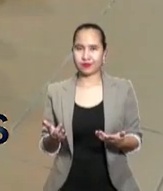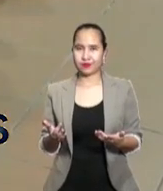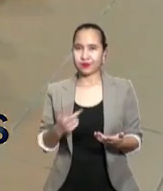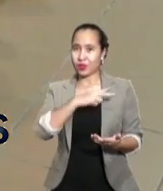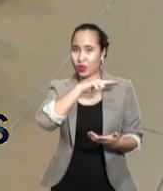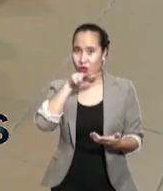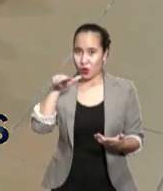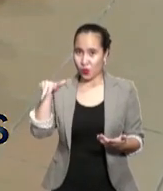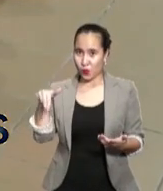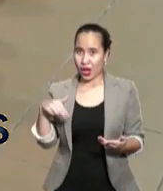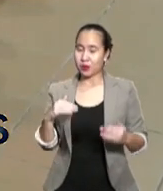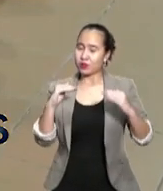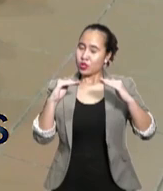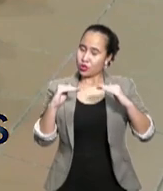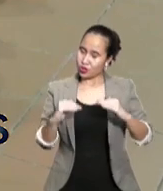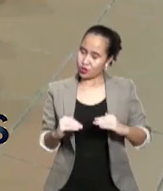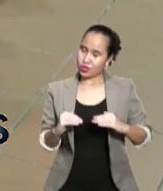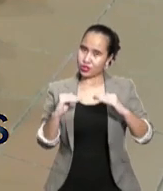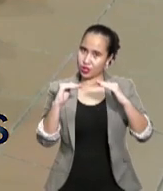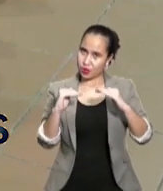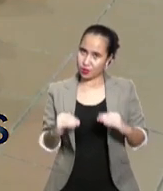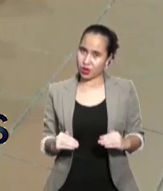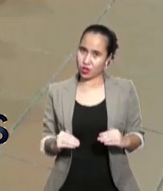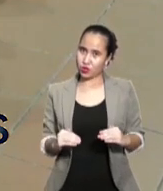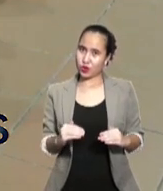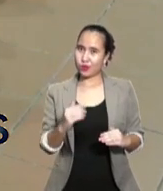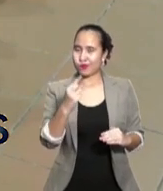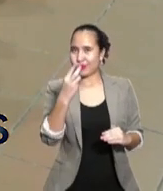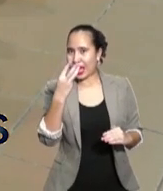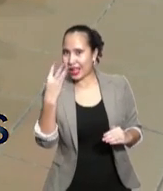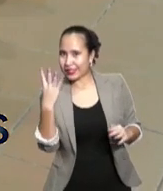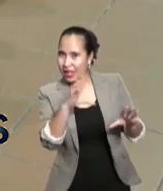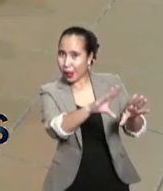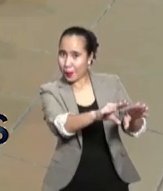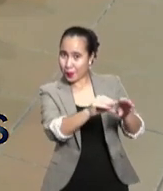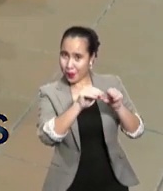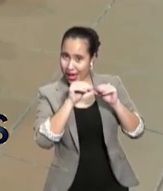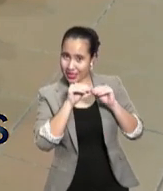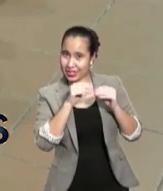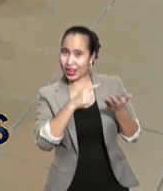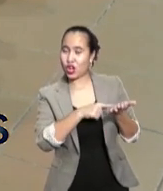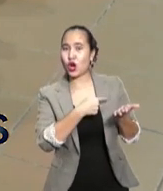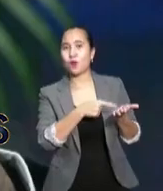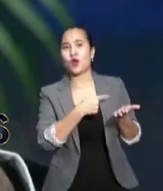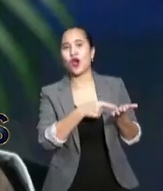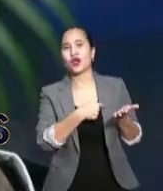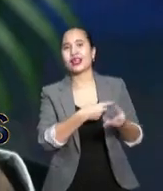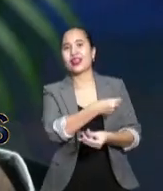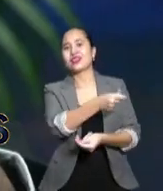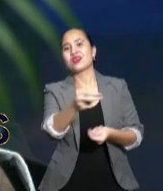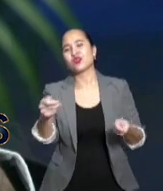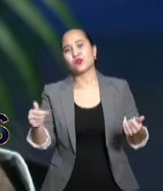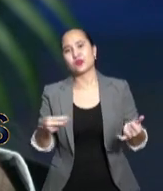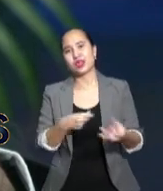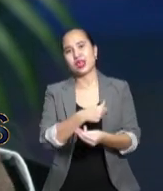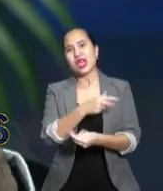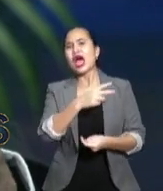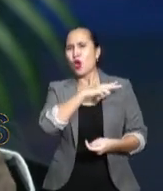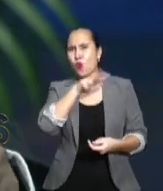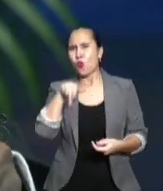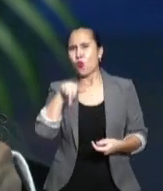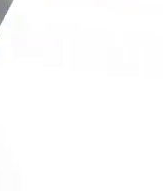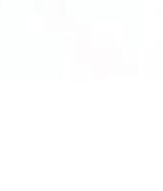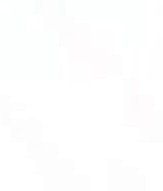we hebben rust gebracht door een aantal ingrepen in de economie. En we gaan die rust proberen vast